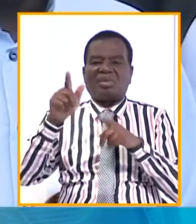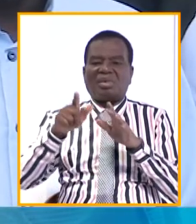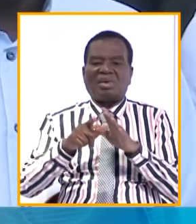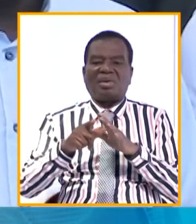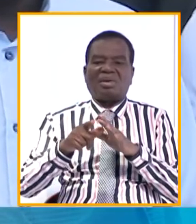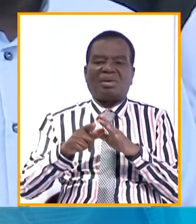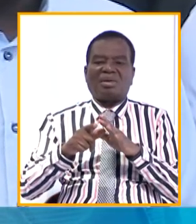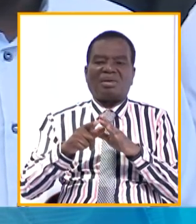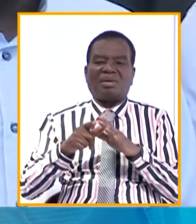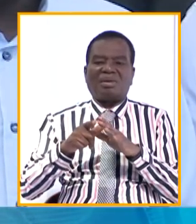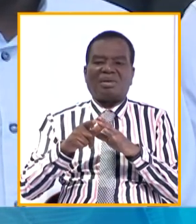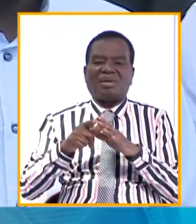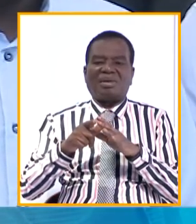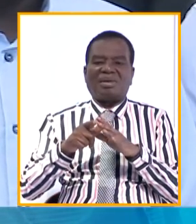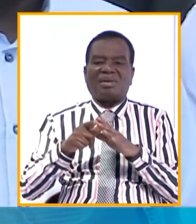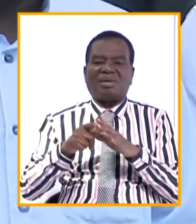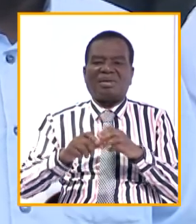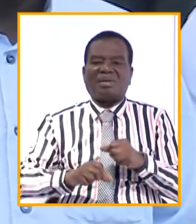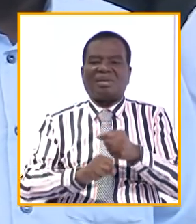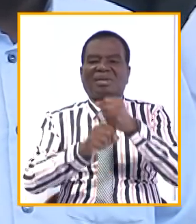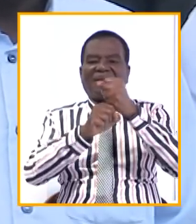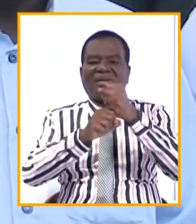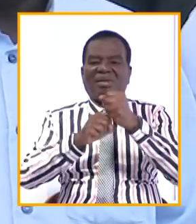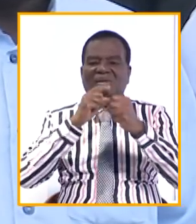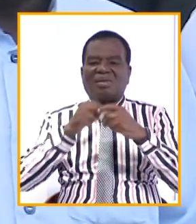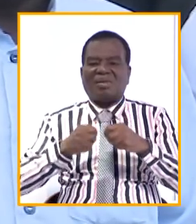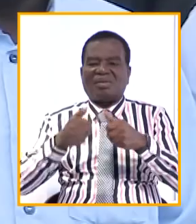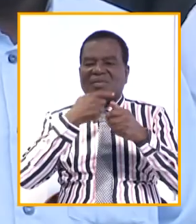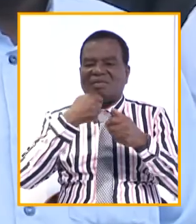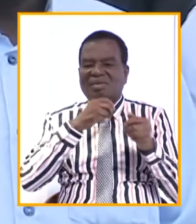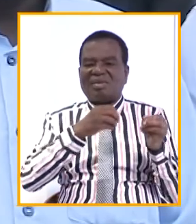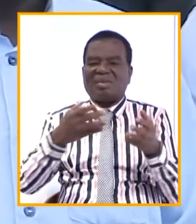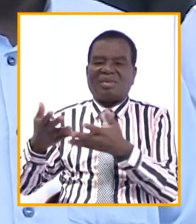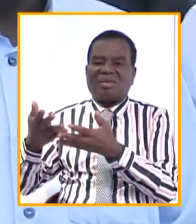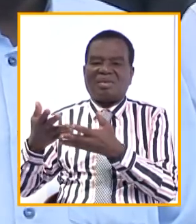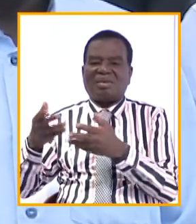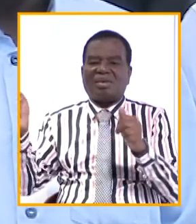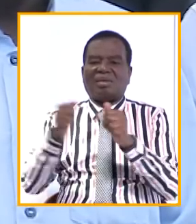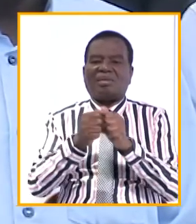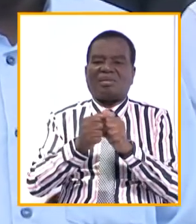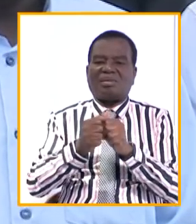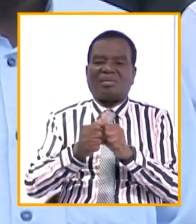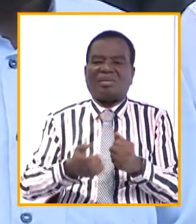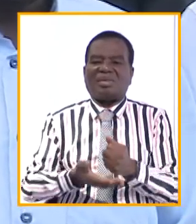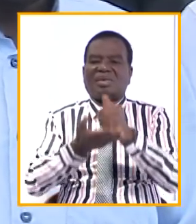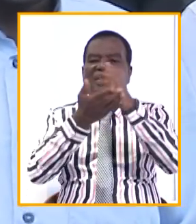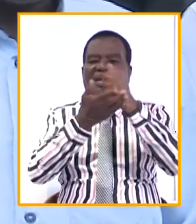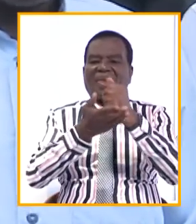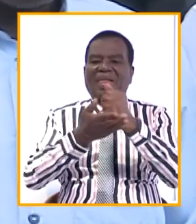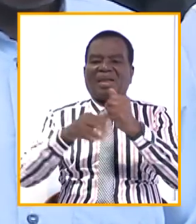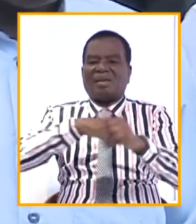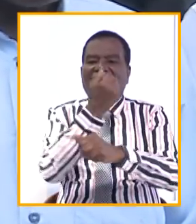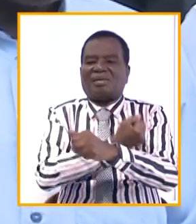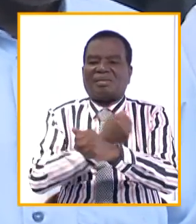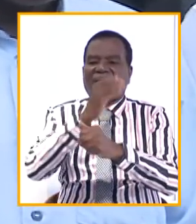au contraire, les secours se sont rapidement déployés avec le concours des autorités